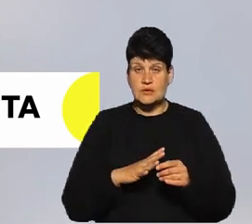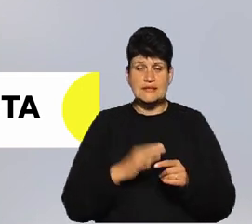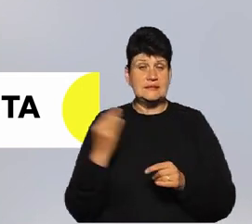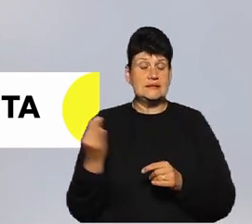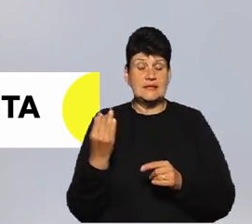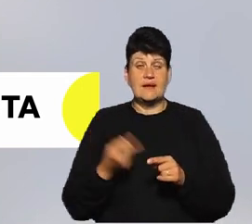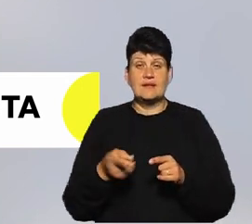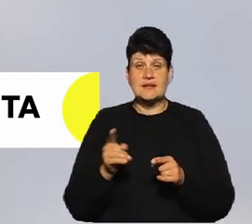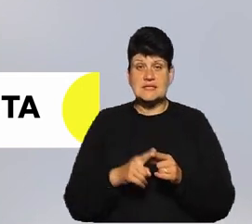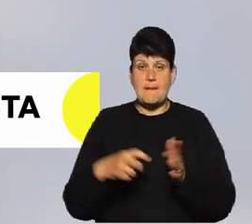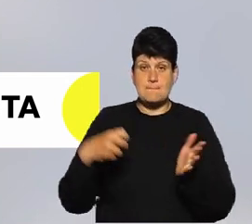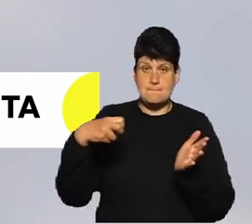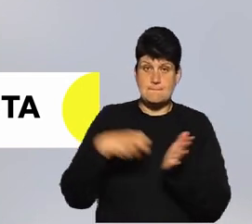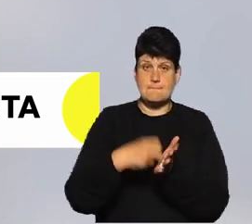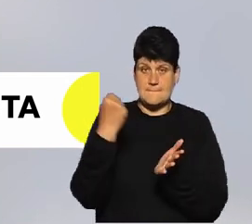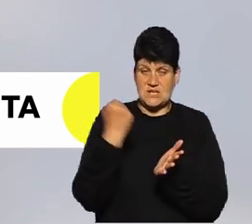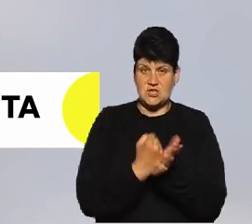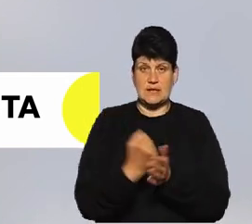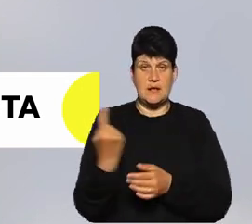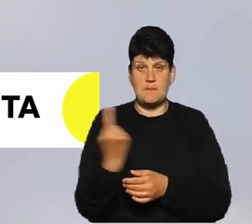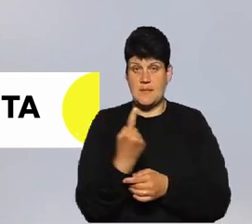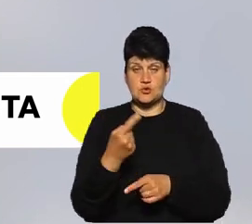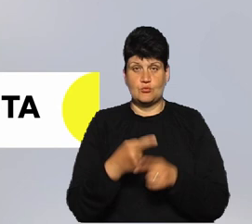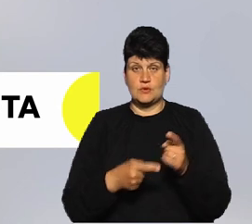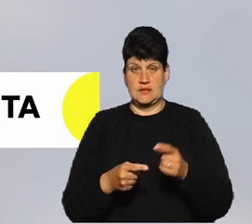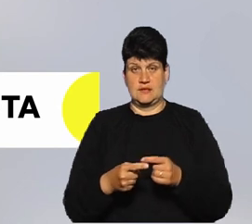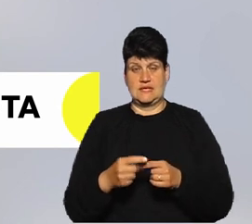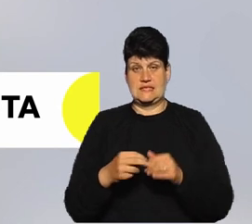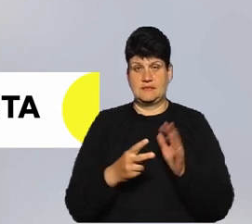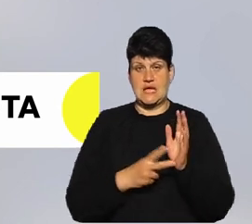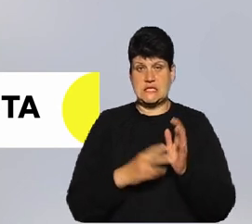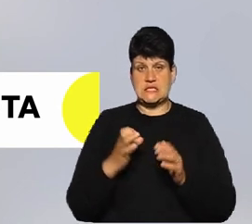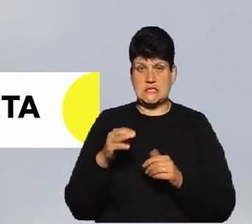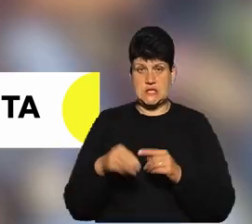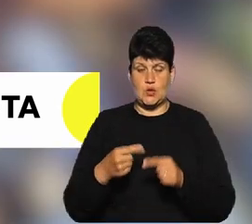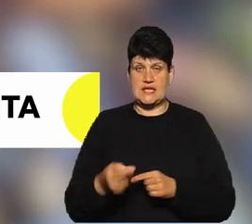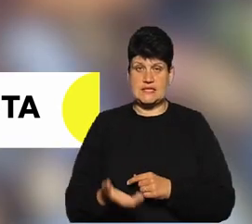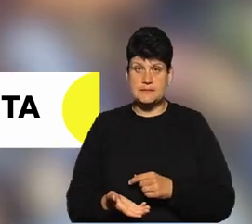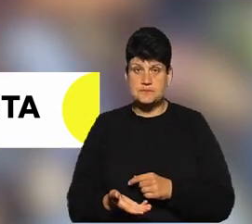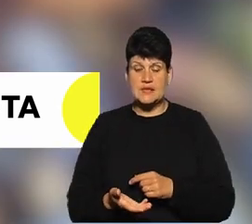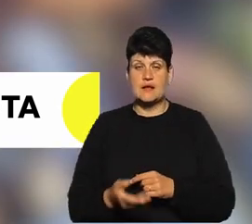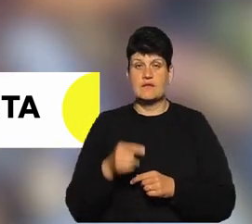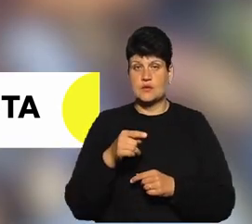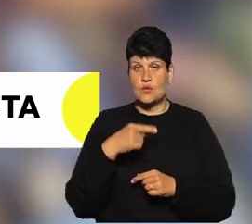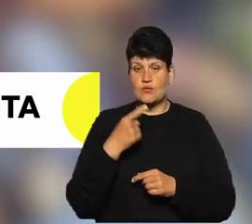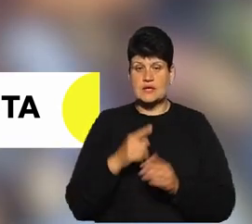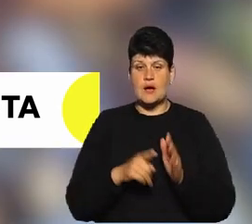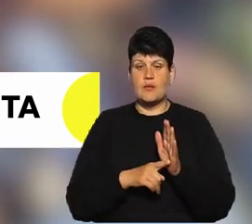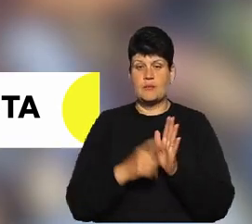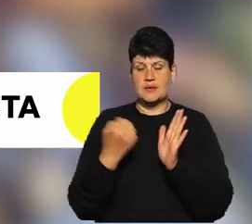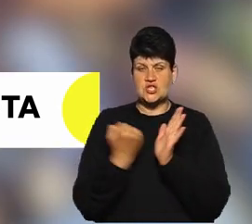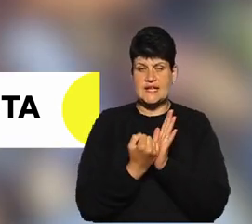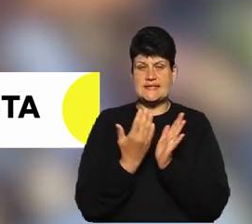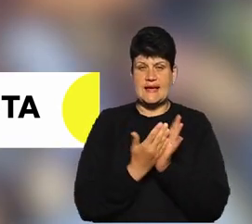мідна печатка першої половини 17 століття, розповів археолог Василь Ільчишин. За його словами, на початці є герб